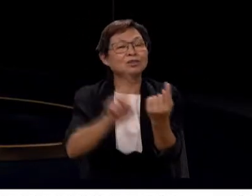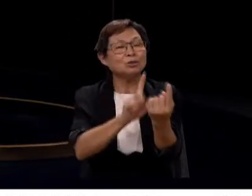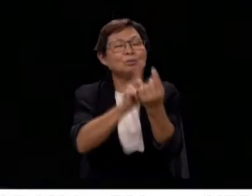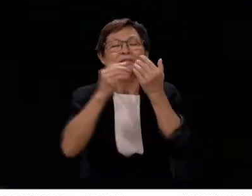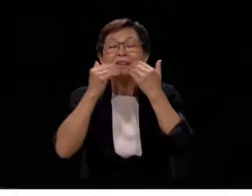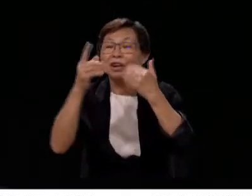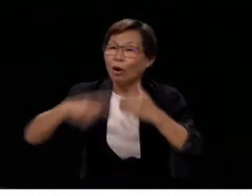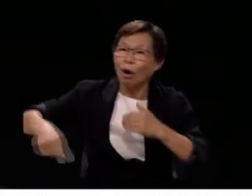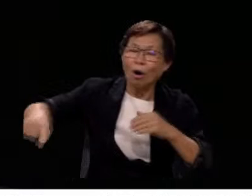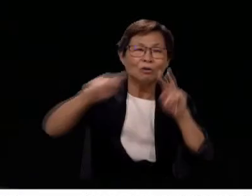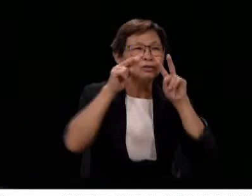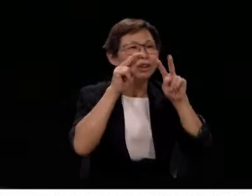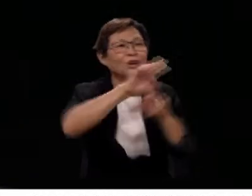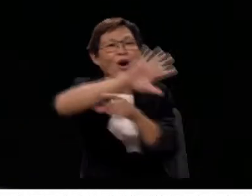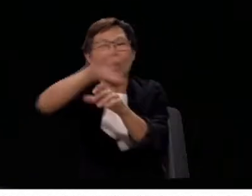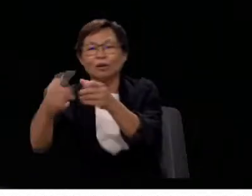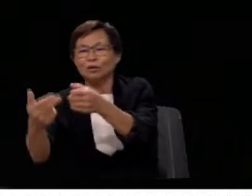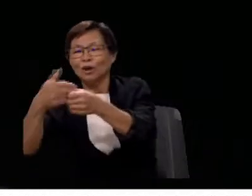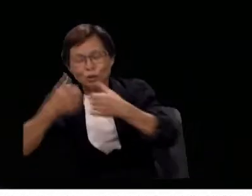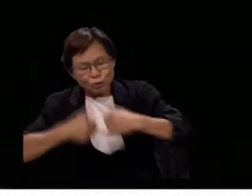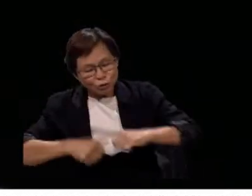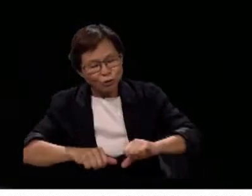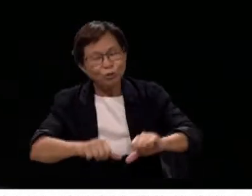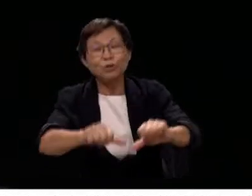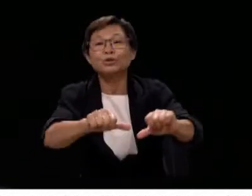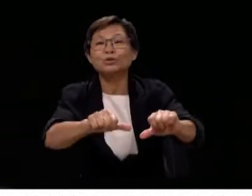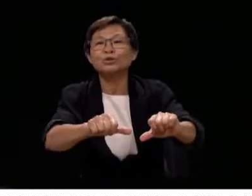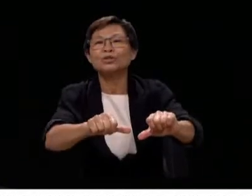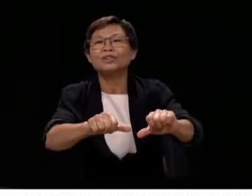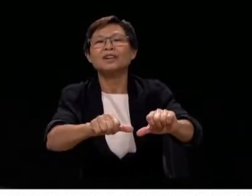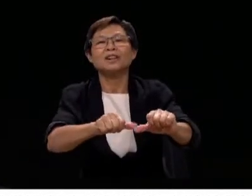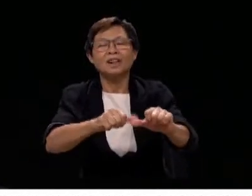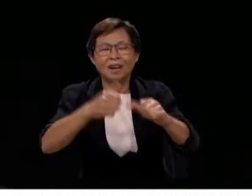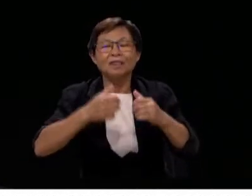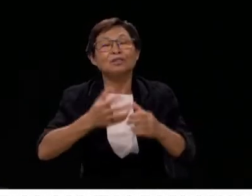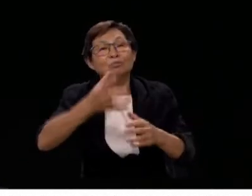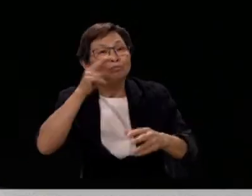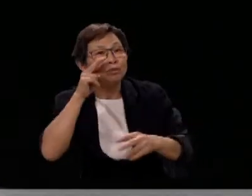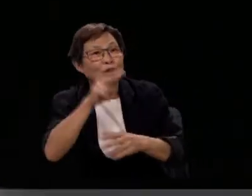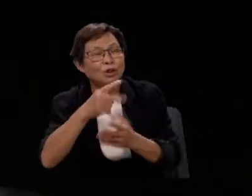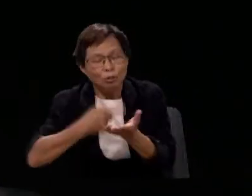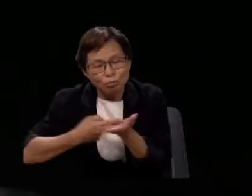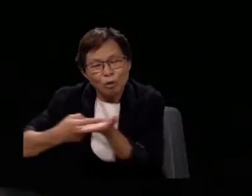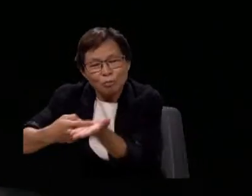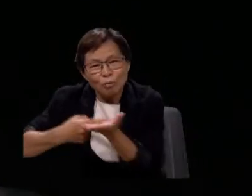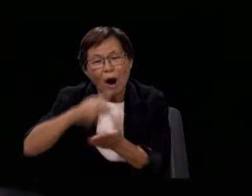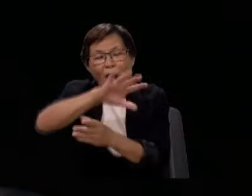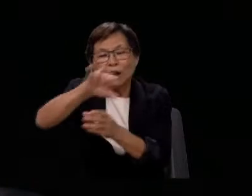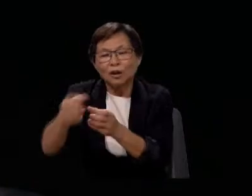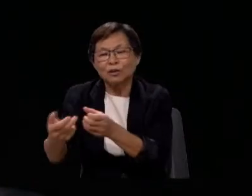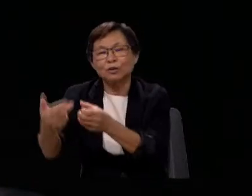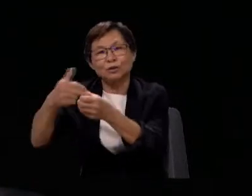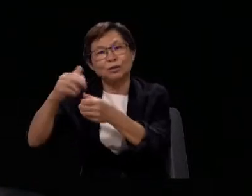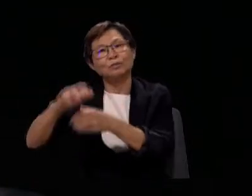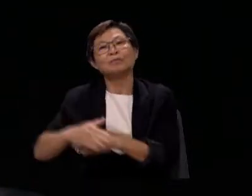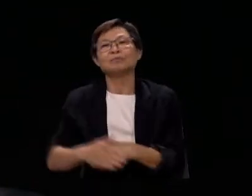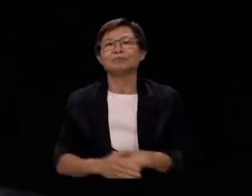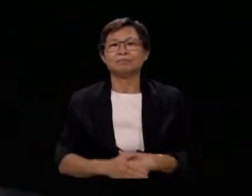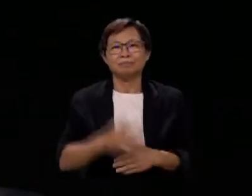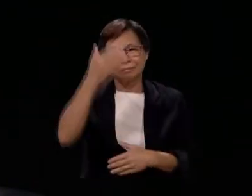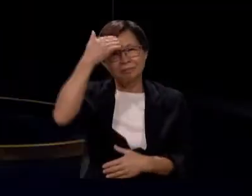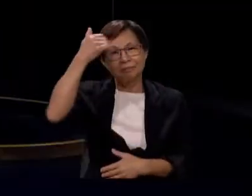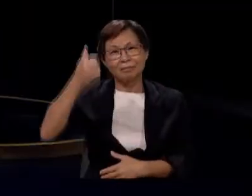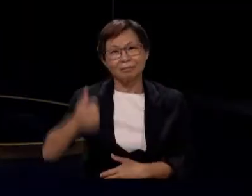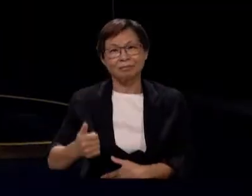kasih kepada semua yang menuturkan inklusif jangan susah Tuliskan kerjaan anda untuk mengikuti perbincangan kristal jumpa lagi sama alaikum dan selamat